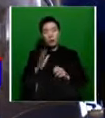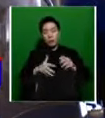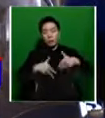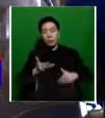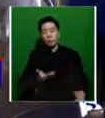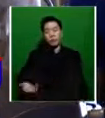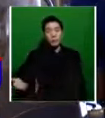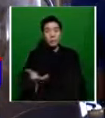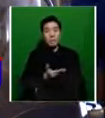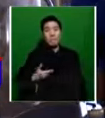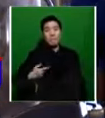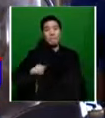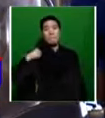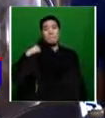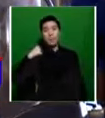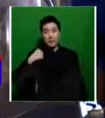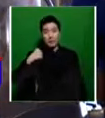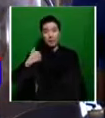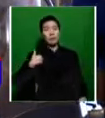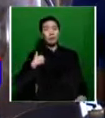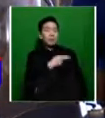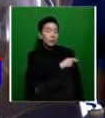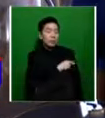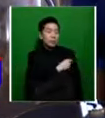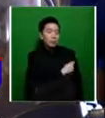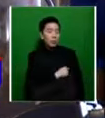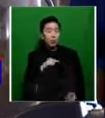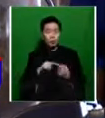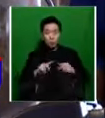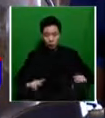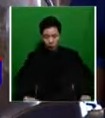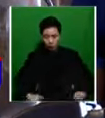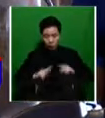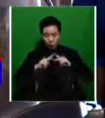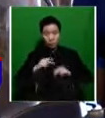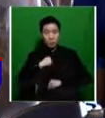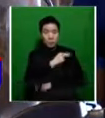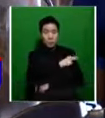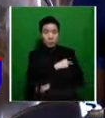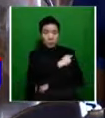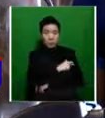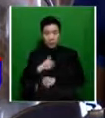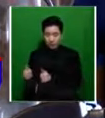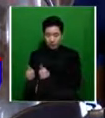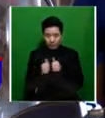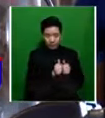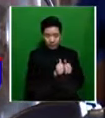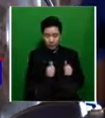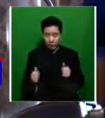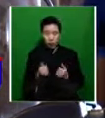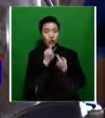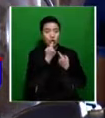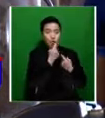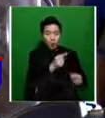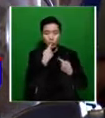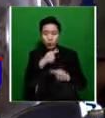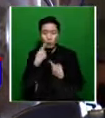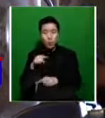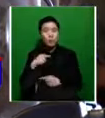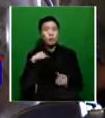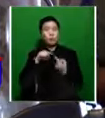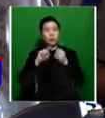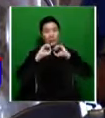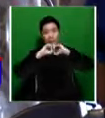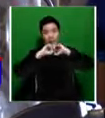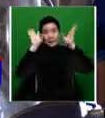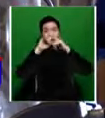จนอกจากนี้ค่ะวันนี้เรายังมีทีมคณะแพทย์จากกระทรวงสาธารณสุขนะคะที่จะมาตอบคำถามเพื่อให้เกิดความชัดเจนและมั่นใจในม